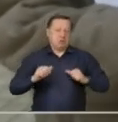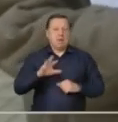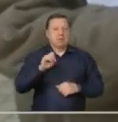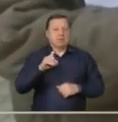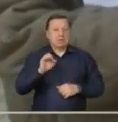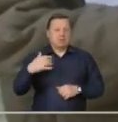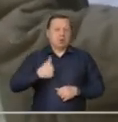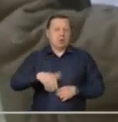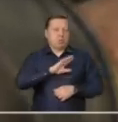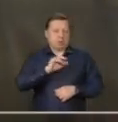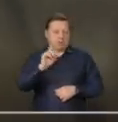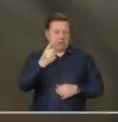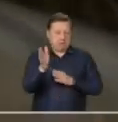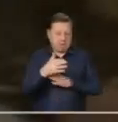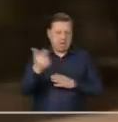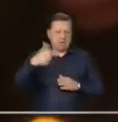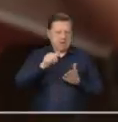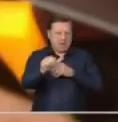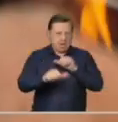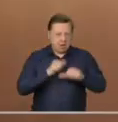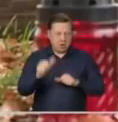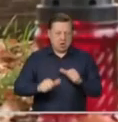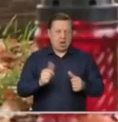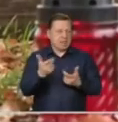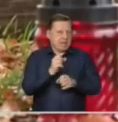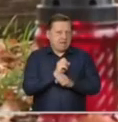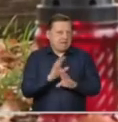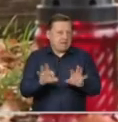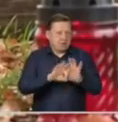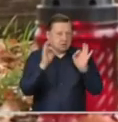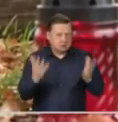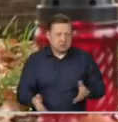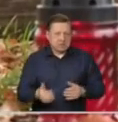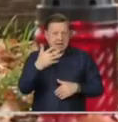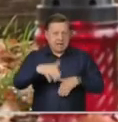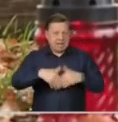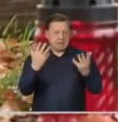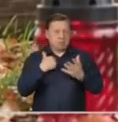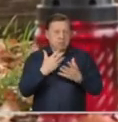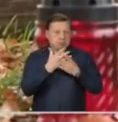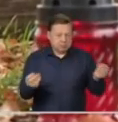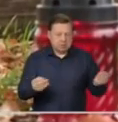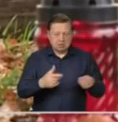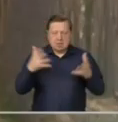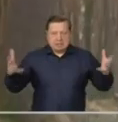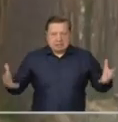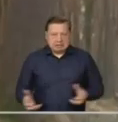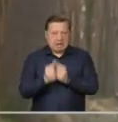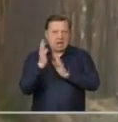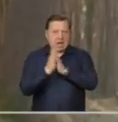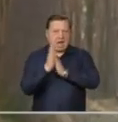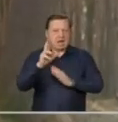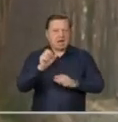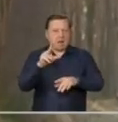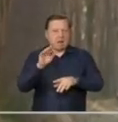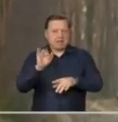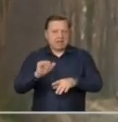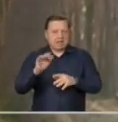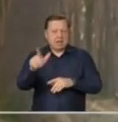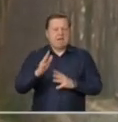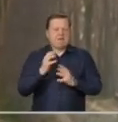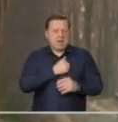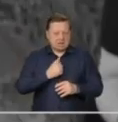zginęła 1 marca 2011 roku w niejasnych okolicznościach. Kilka dni po zaginięciu jej zwęglone ciało znaleziono w Lesie Kabackim w Warszawie. Jolanta